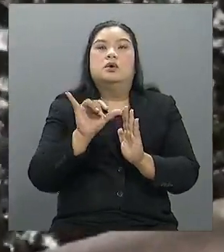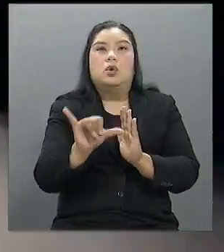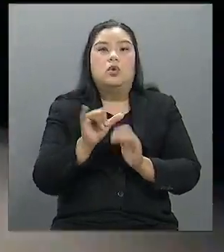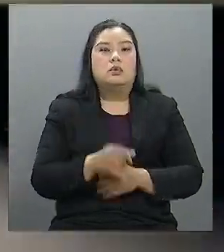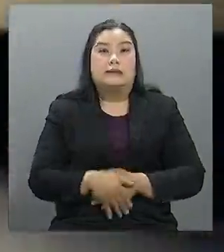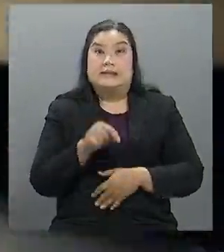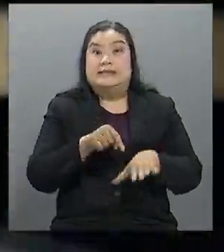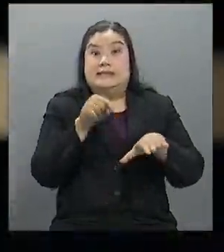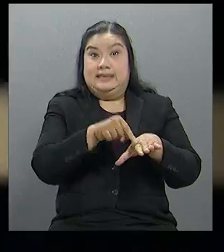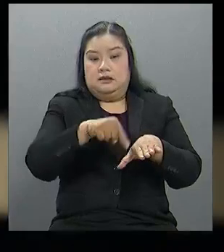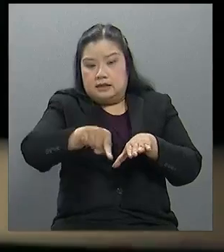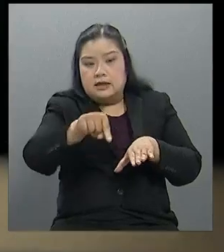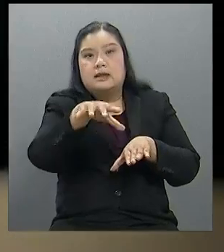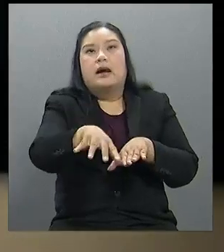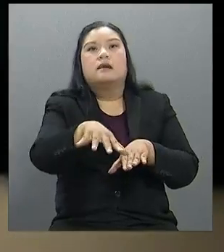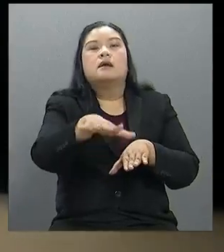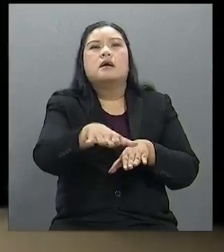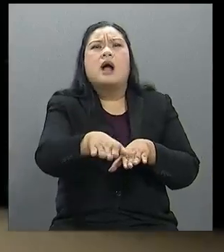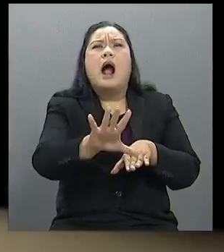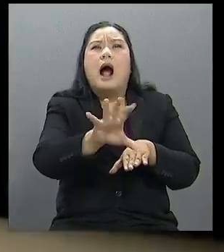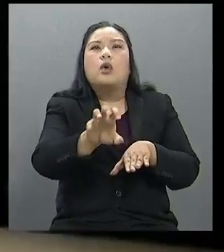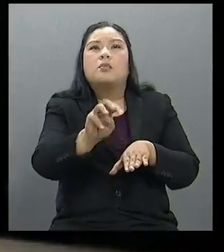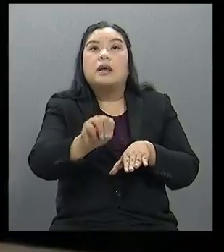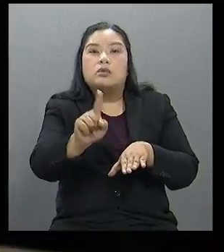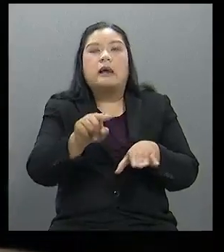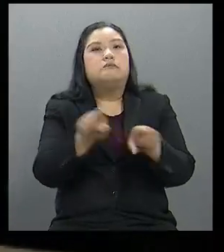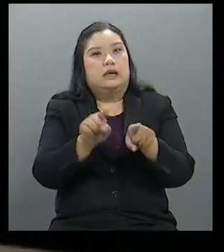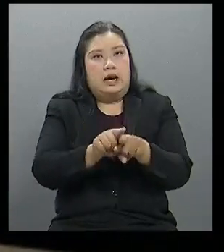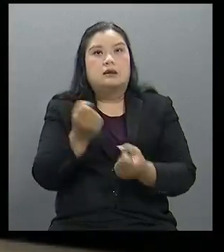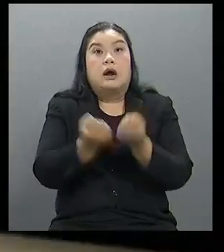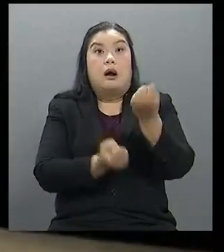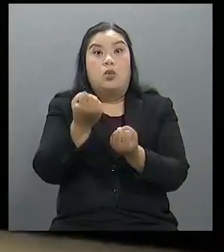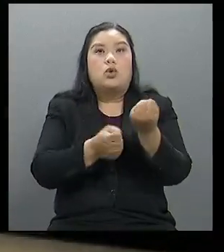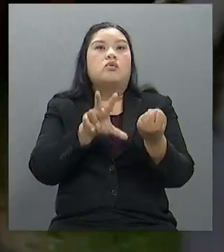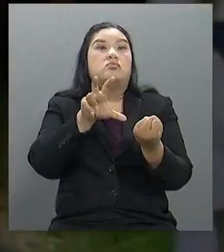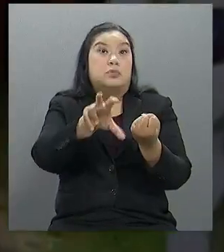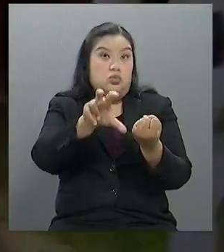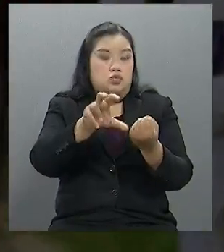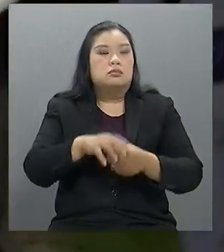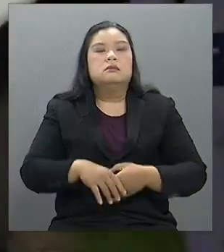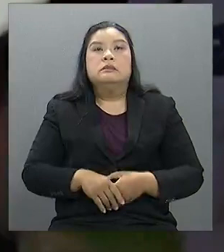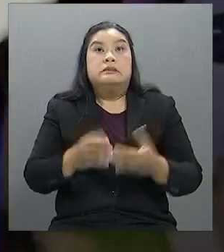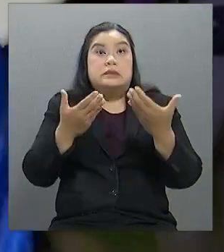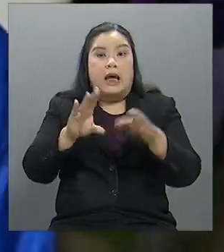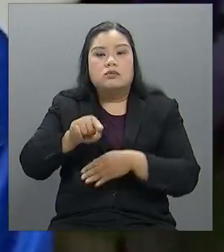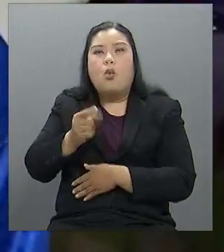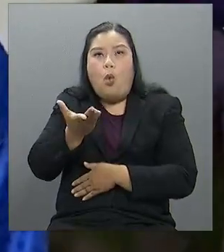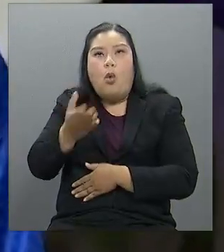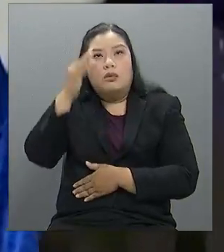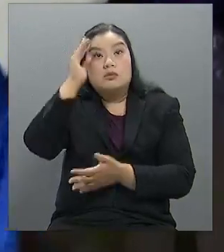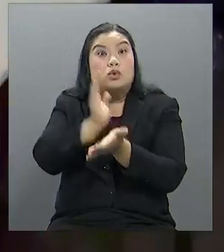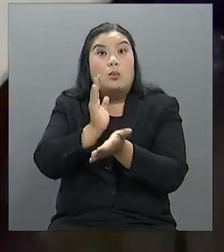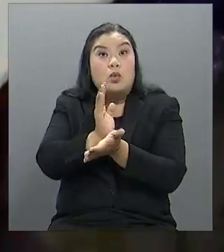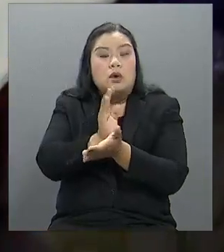500เมตรจากคันกระบะมิตซูเมื่อสักครู่นี้หลังได้รับแจ้งเจ้าหน้าที่ก็ประสานตำรวจสภ.ชัยโยไปดูที่เกิดเห